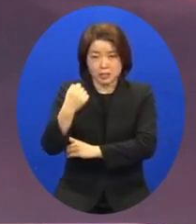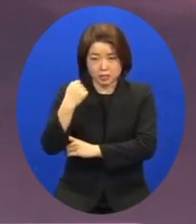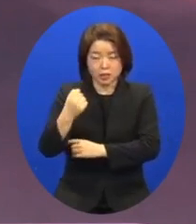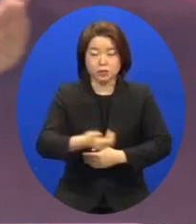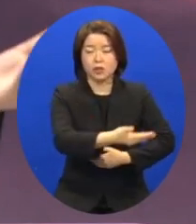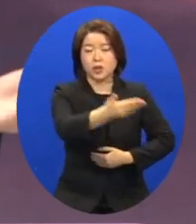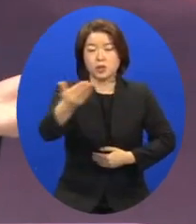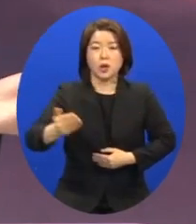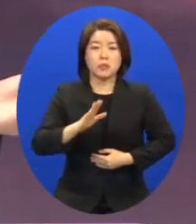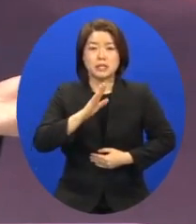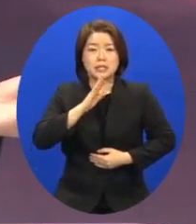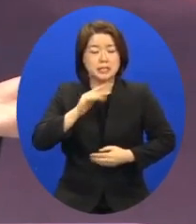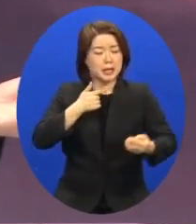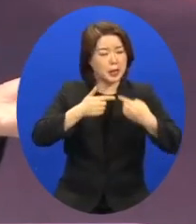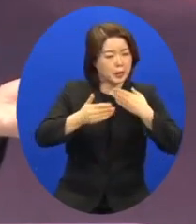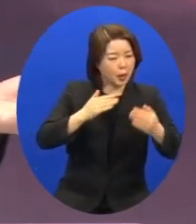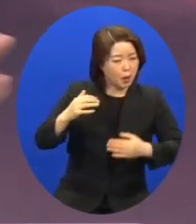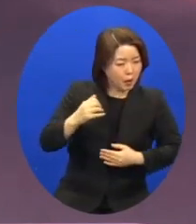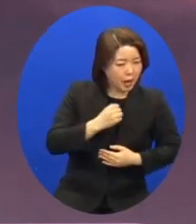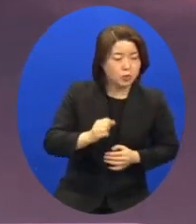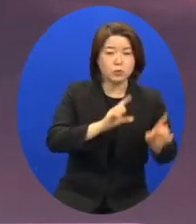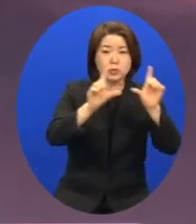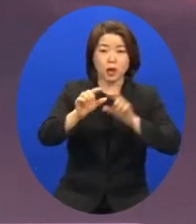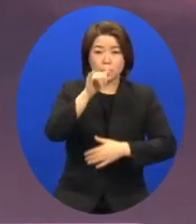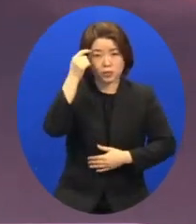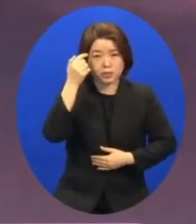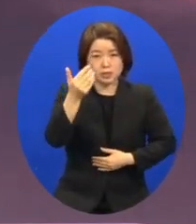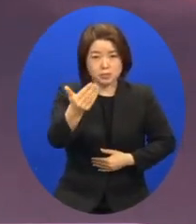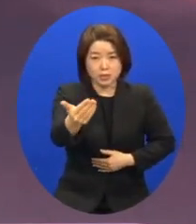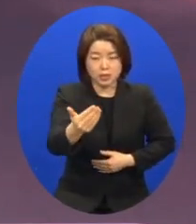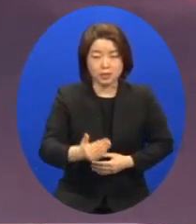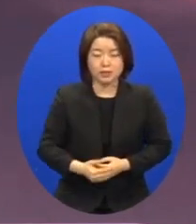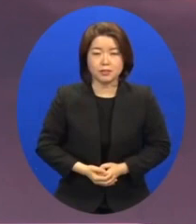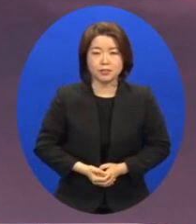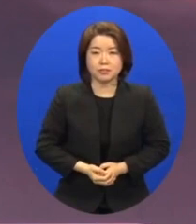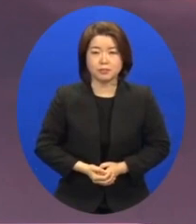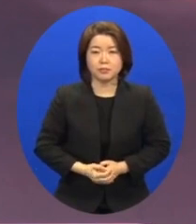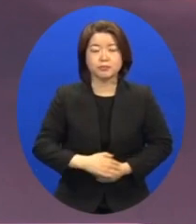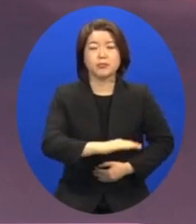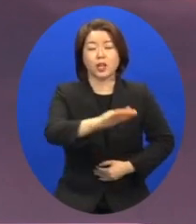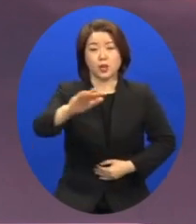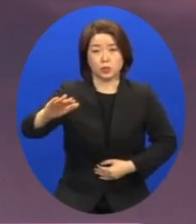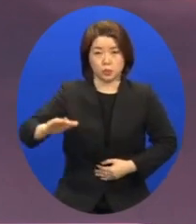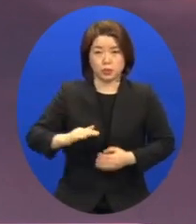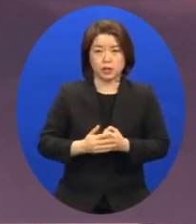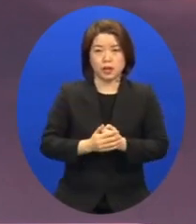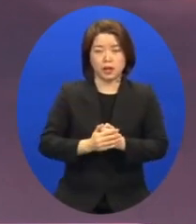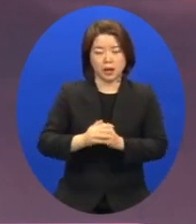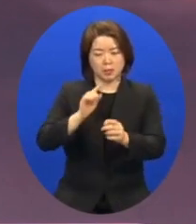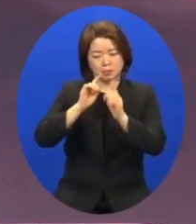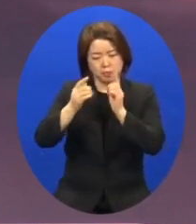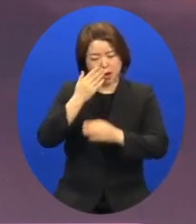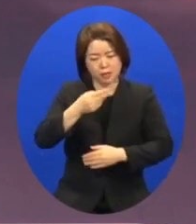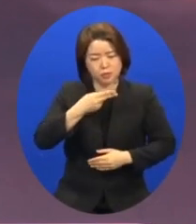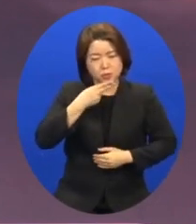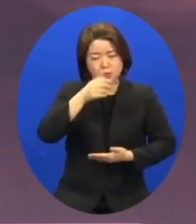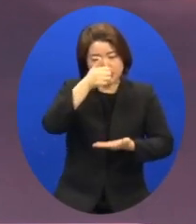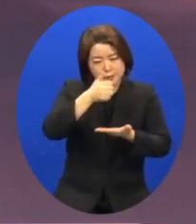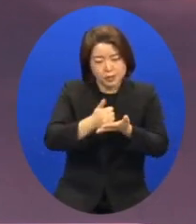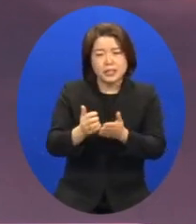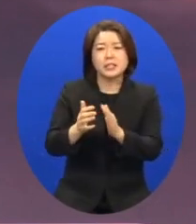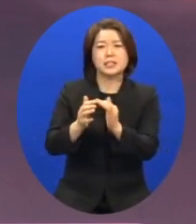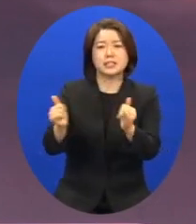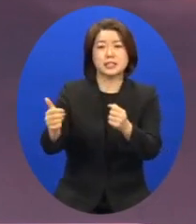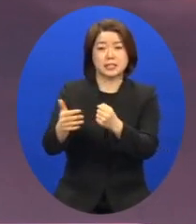실제로 체험하고 있습니까 우리가 말할 수 없는 죄인 이어서